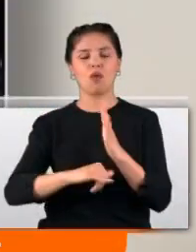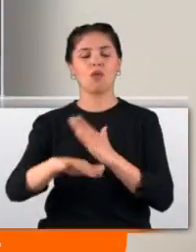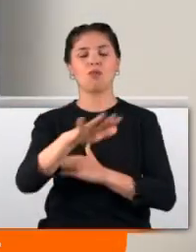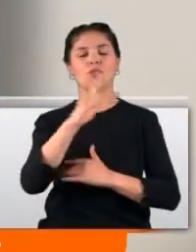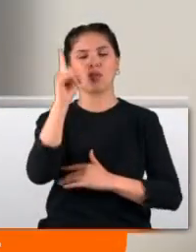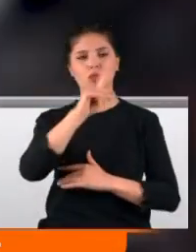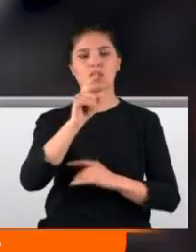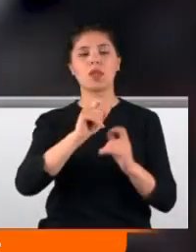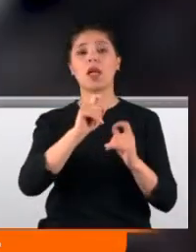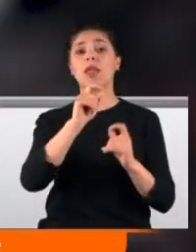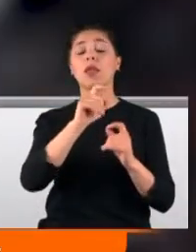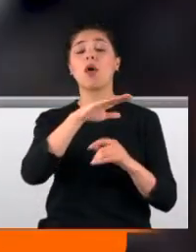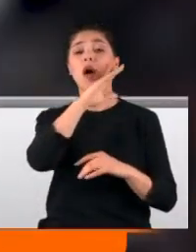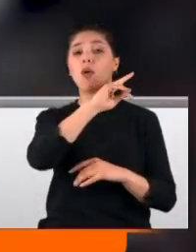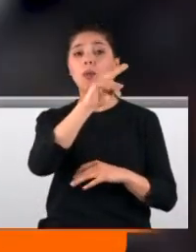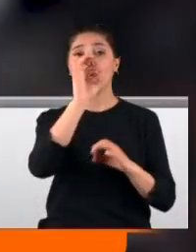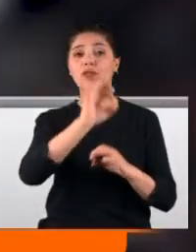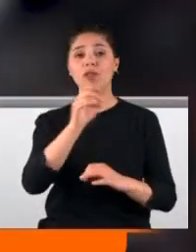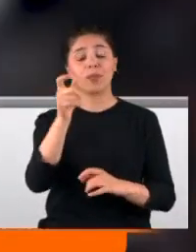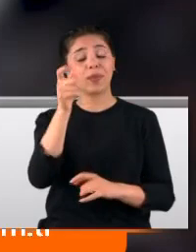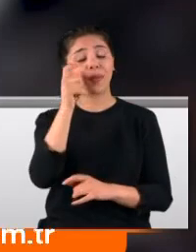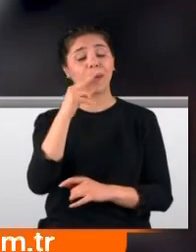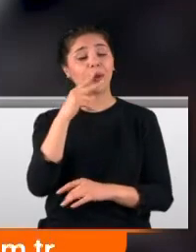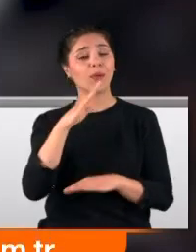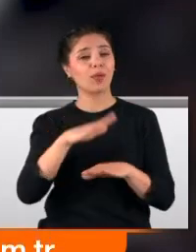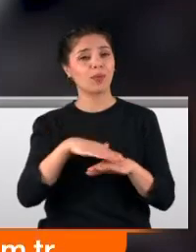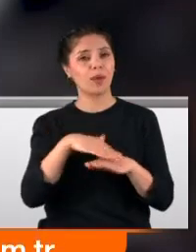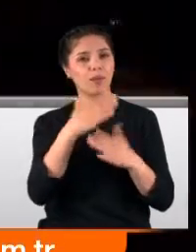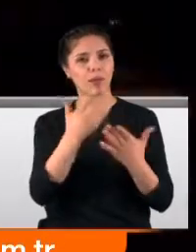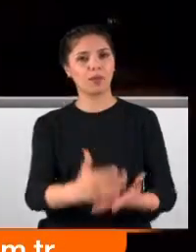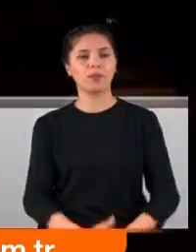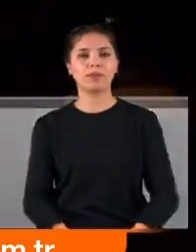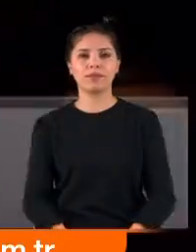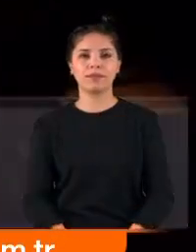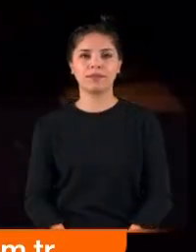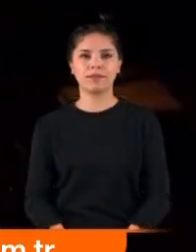Batı medyası artık yoğurdu üfler tedirginlikte başlıklarla sonuca hazırlanıyor.